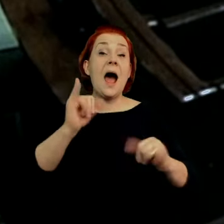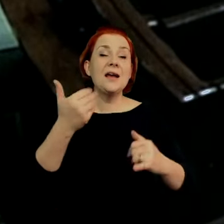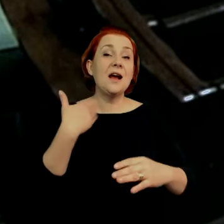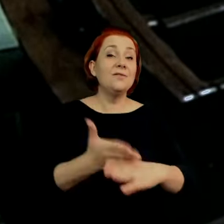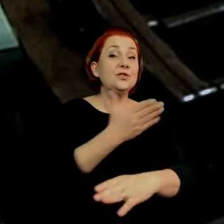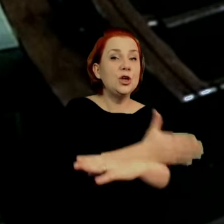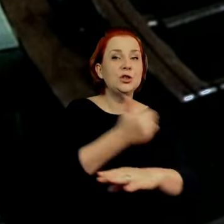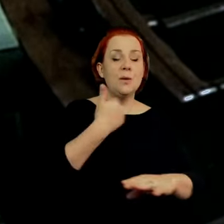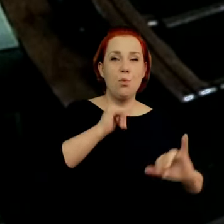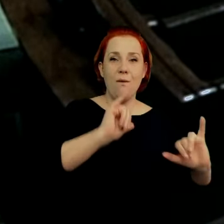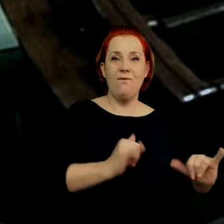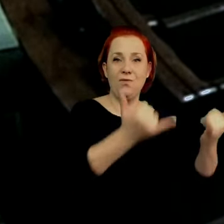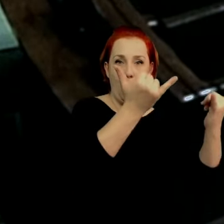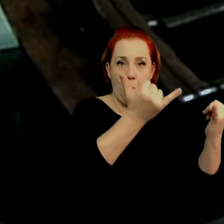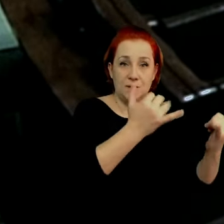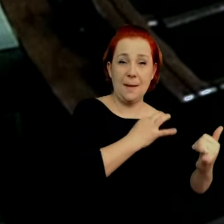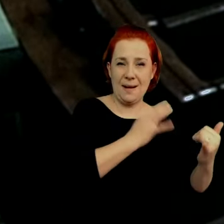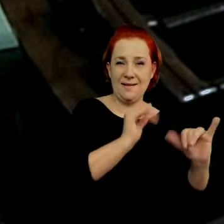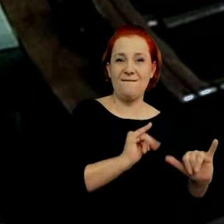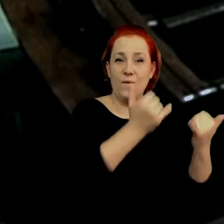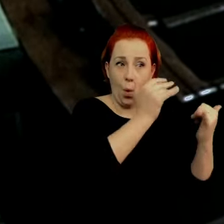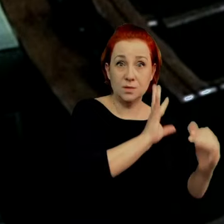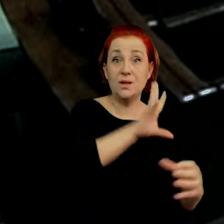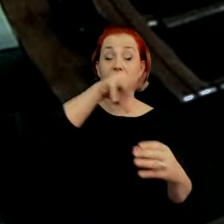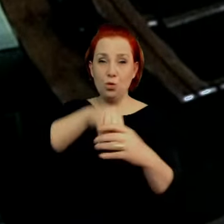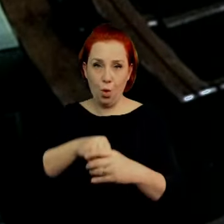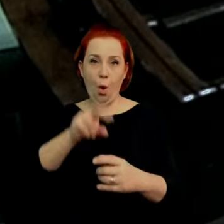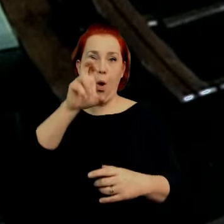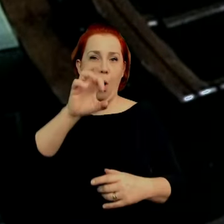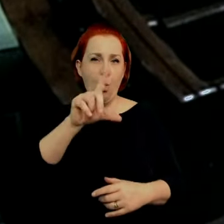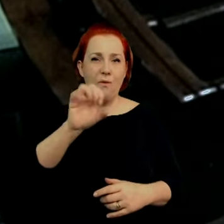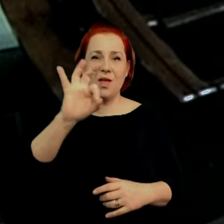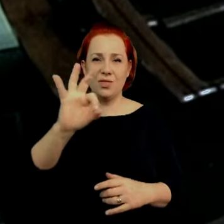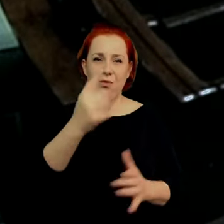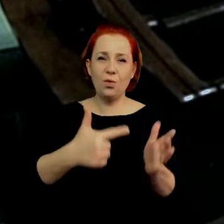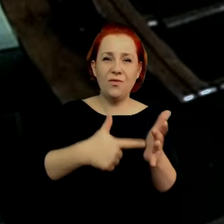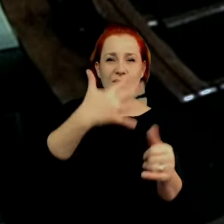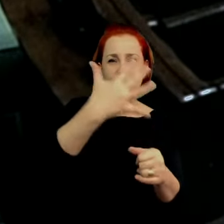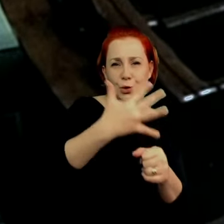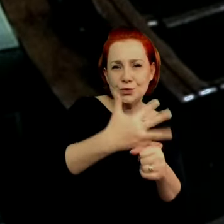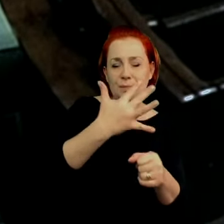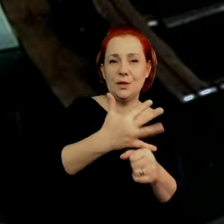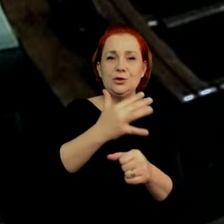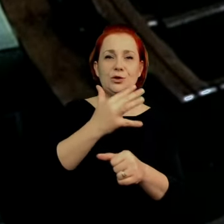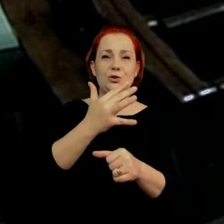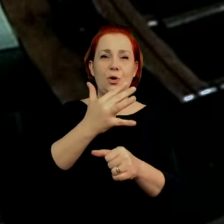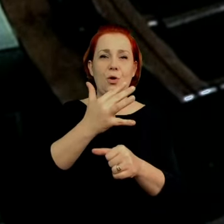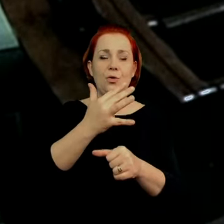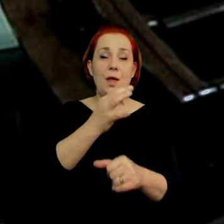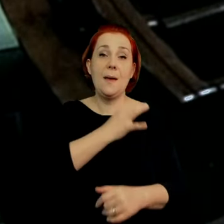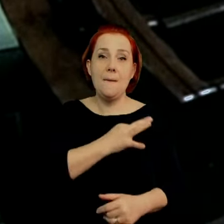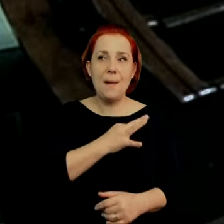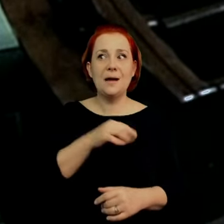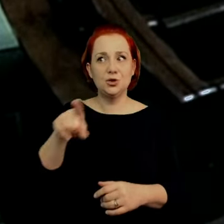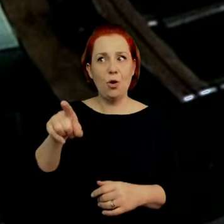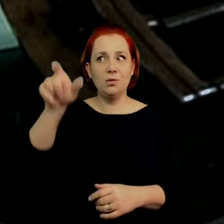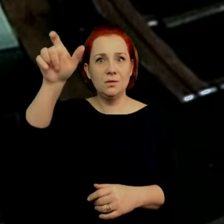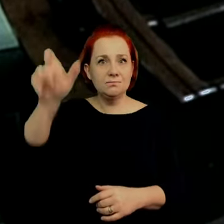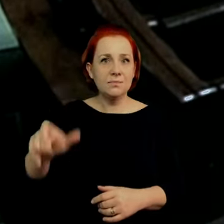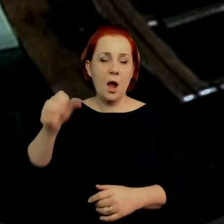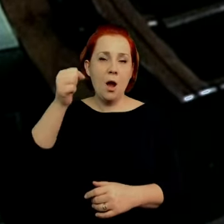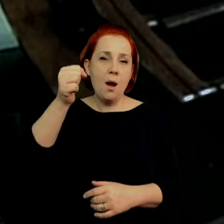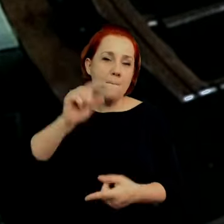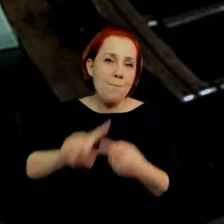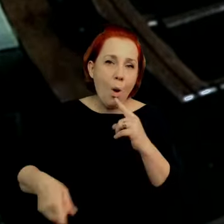było, jakie poglądy ma Hołownia, że on jednak jest takim chadekiem, dość konserwatywnym politykiem, przeciwnym